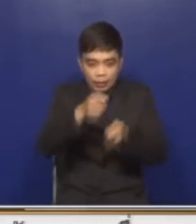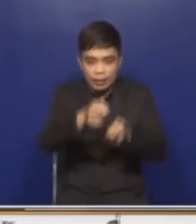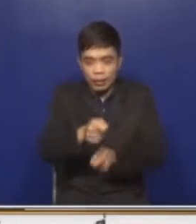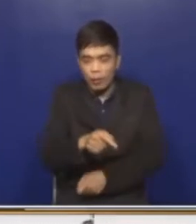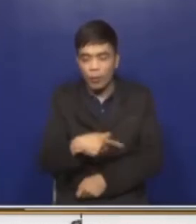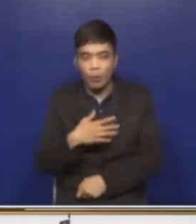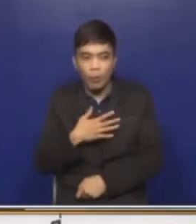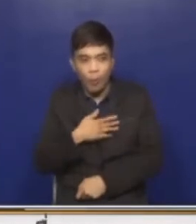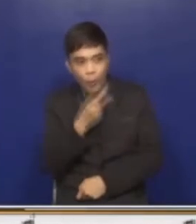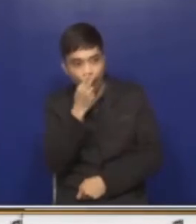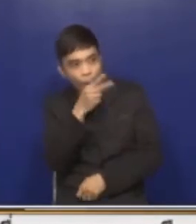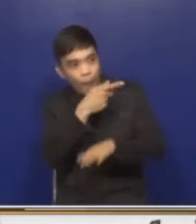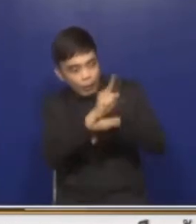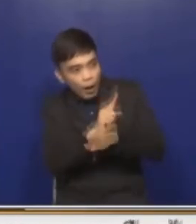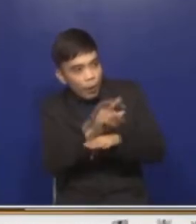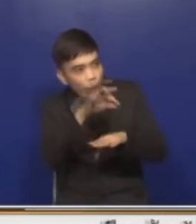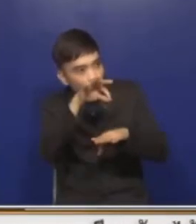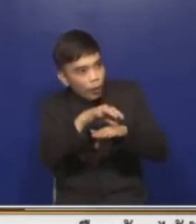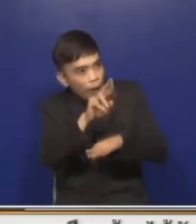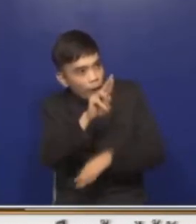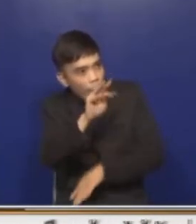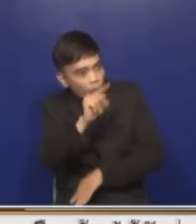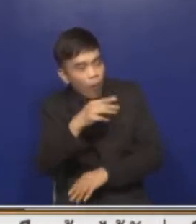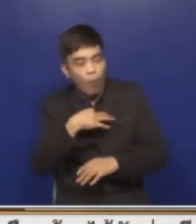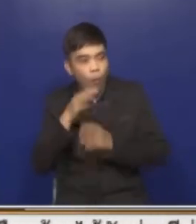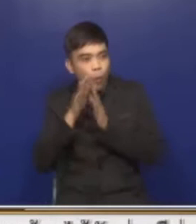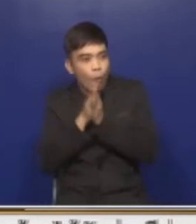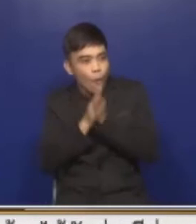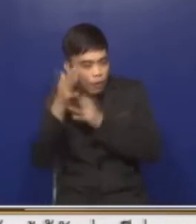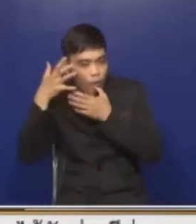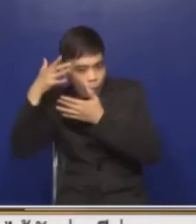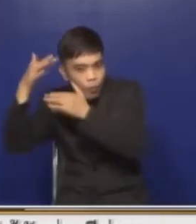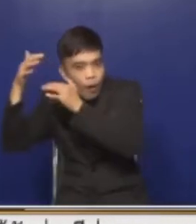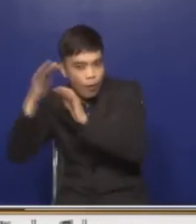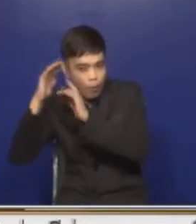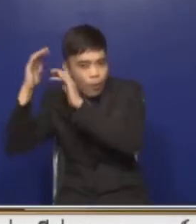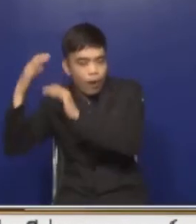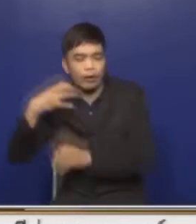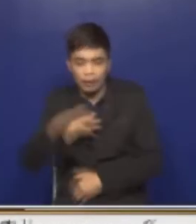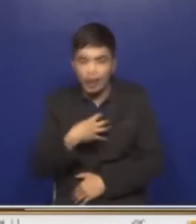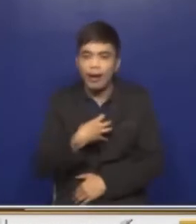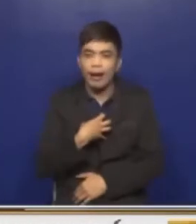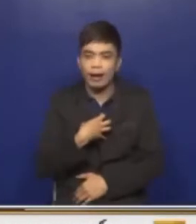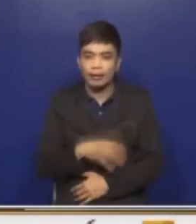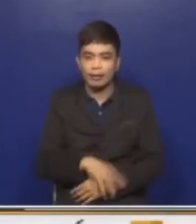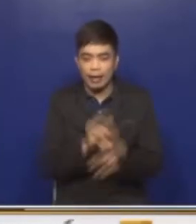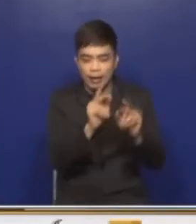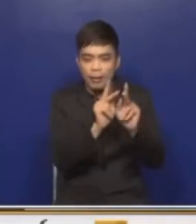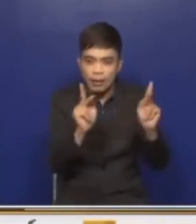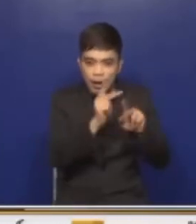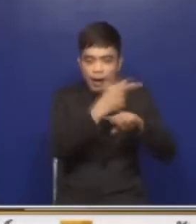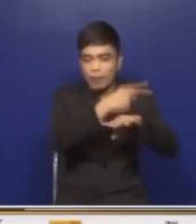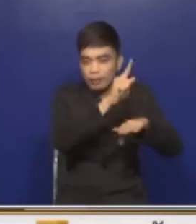เป็นความหวังของผมนะแต่ผมเองเป็นผู้แทนมาเองก็เห็นว่าทำทุกเที่ยวแหละกับบริการน้ำ